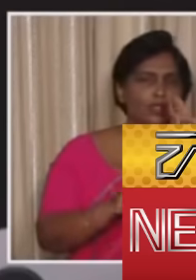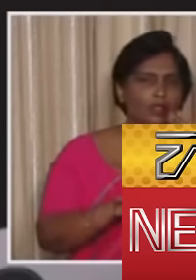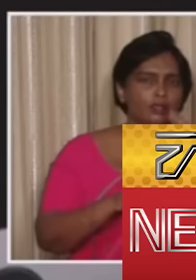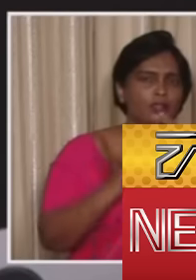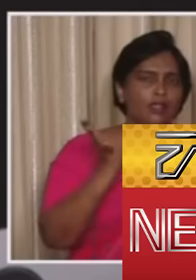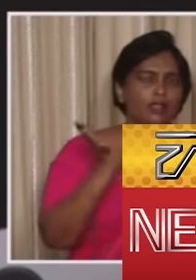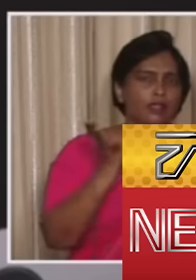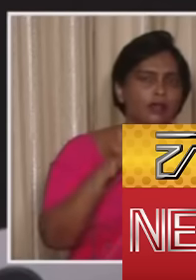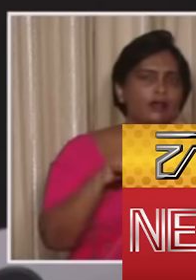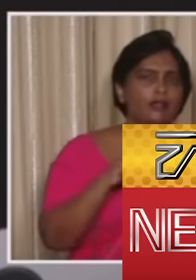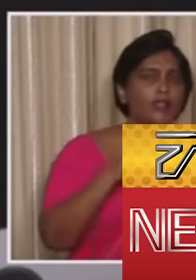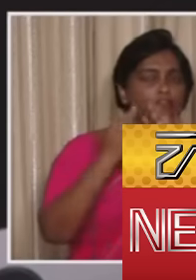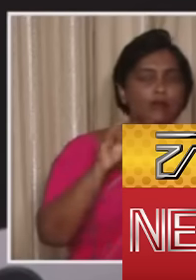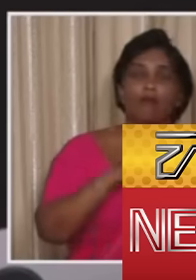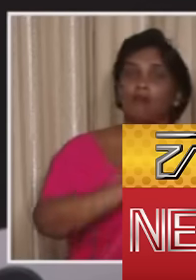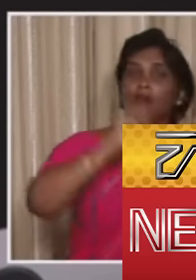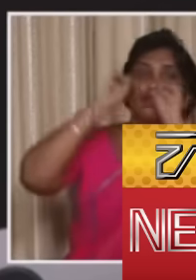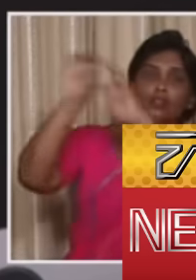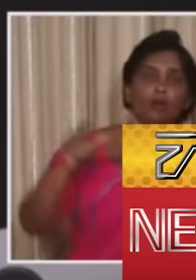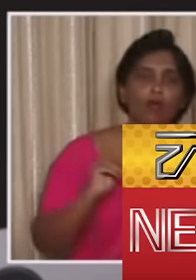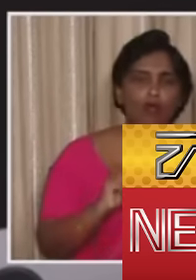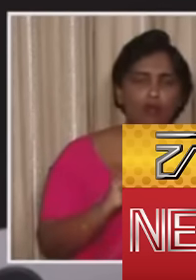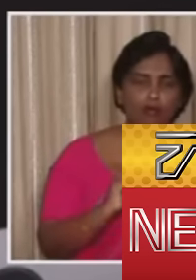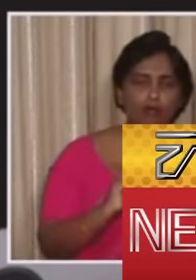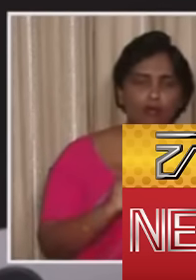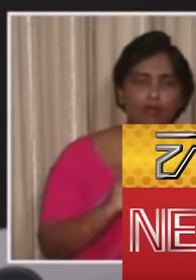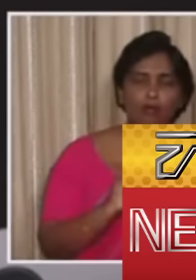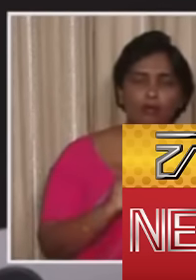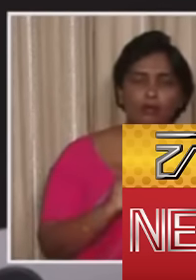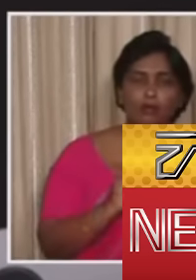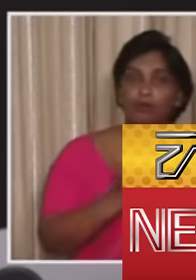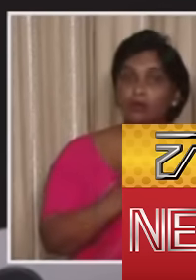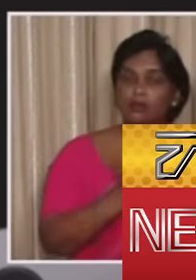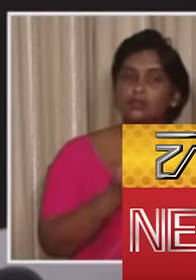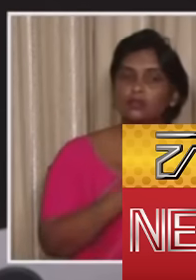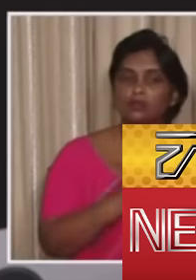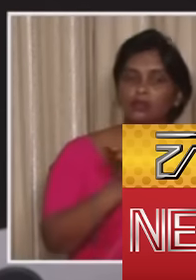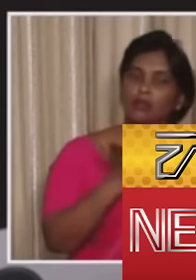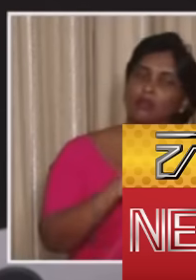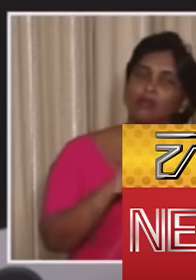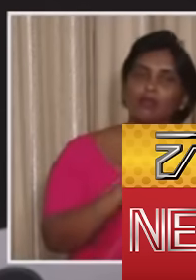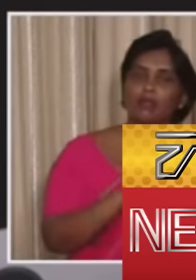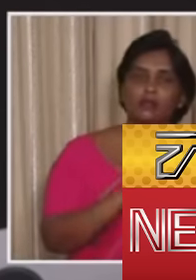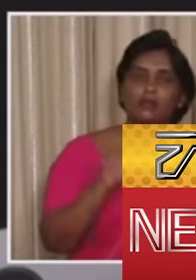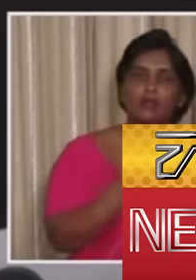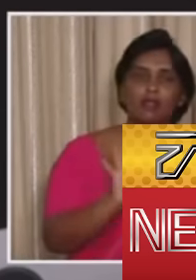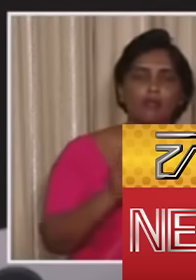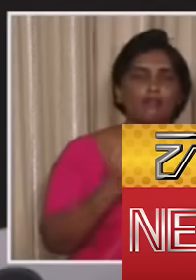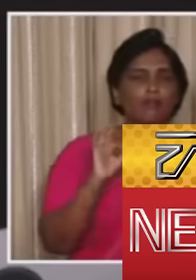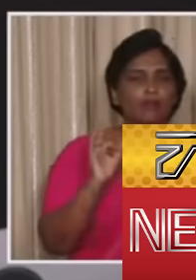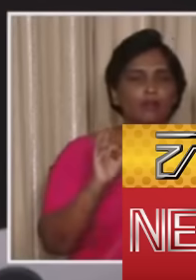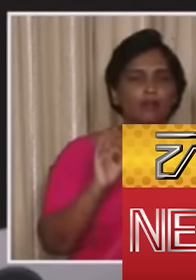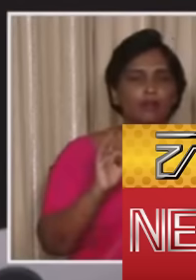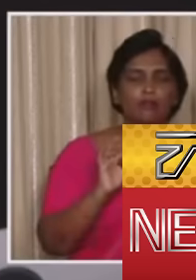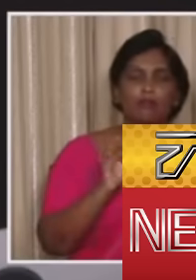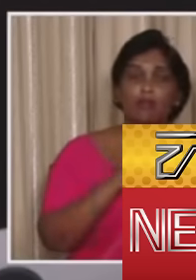තිනෝ. ඩුබායි වල ගිහලා තමගේ සමාගම් පටන් ගන්නවා. හැබැයි සේවාව මෙහෙ දෙනවා බදු වලට යටත් වෙන්නේ නේ. තියෙන සමාගම් වල නම්